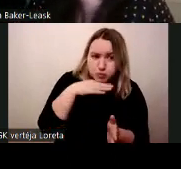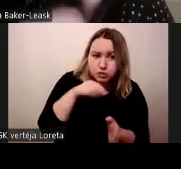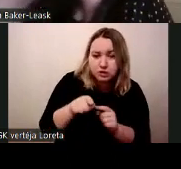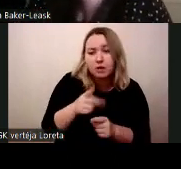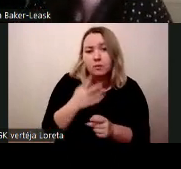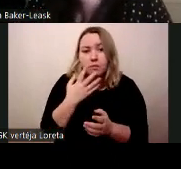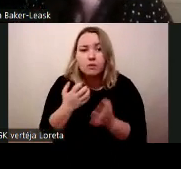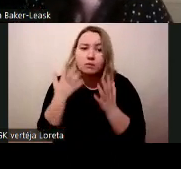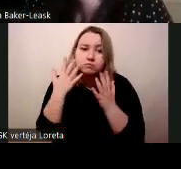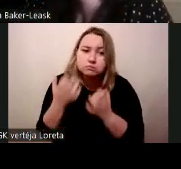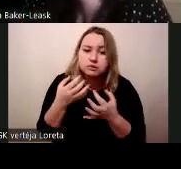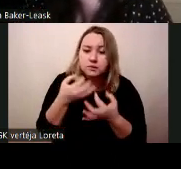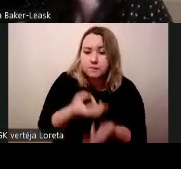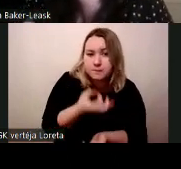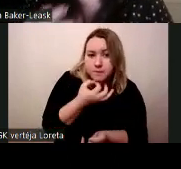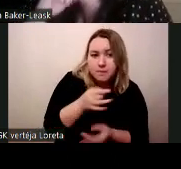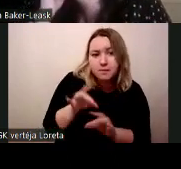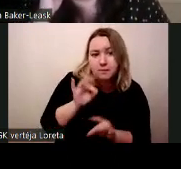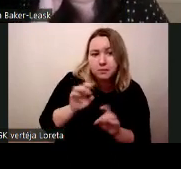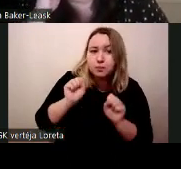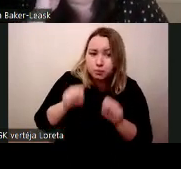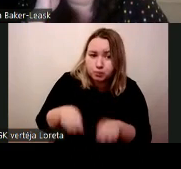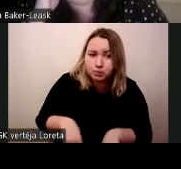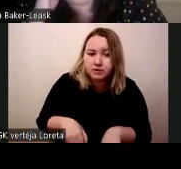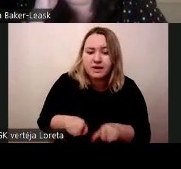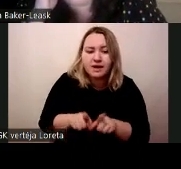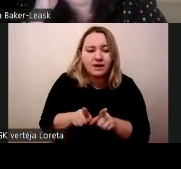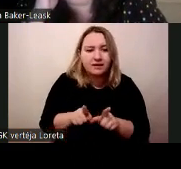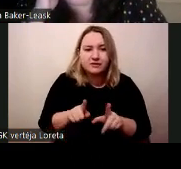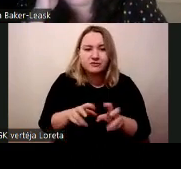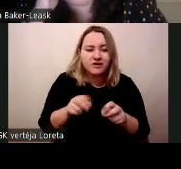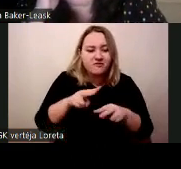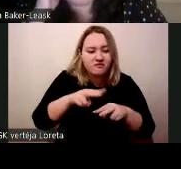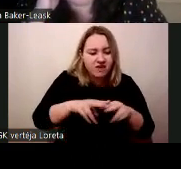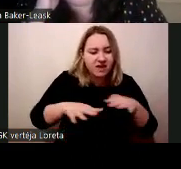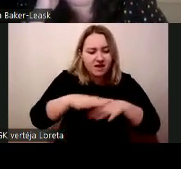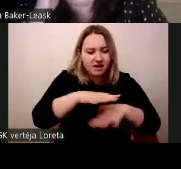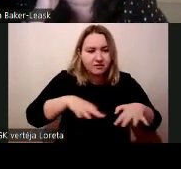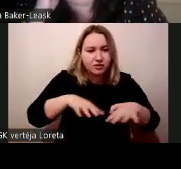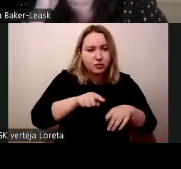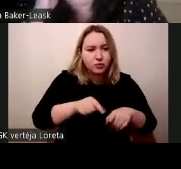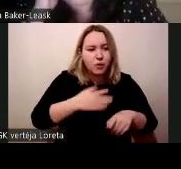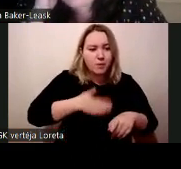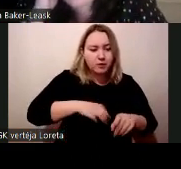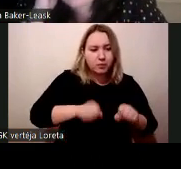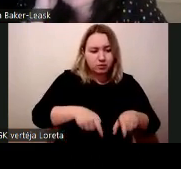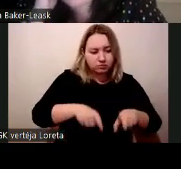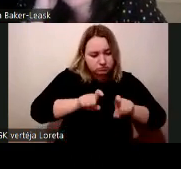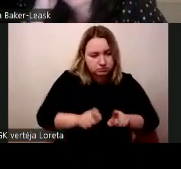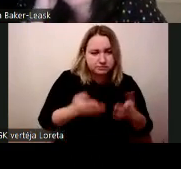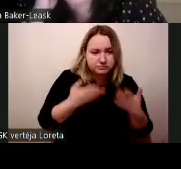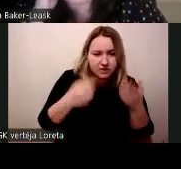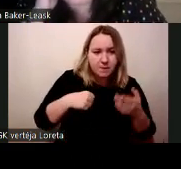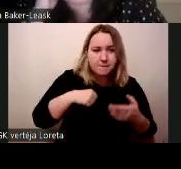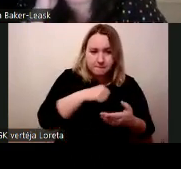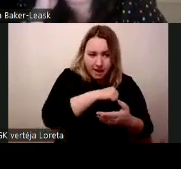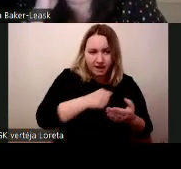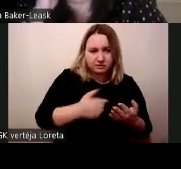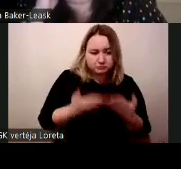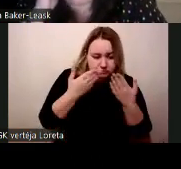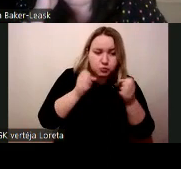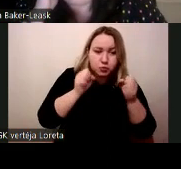turi erdves, kurios yra autentiškesnės ir patogesnės, kuriuose jie gali skaityti savarankiškai, ir